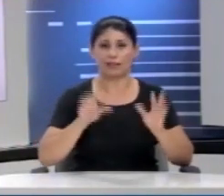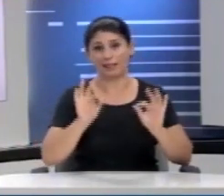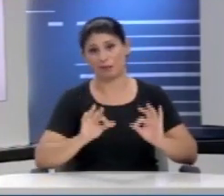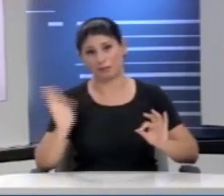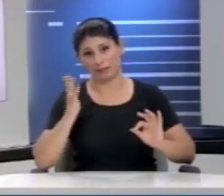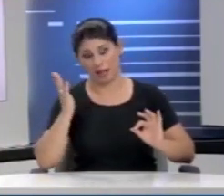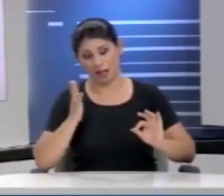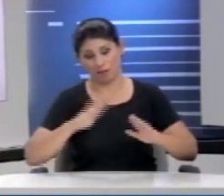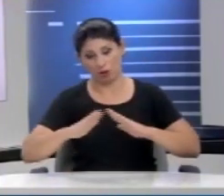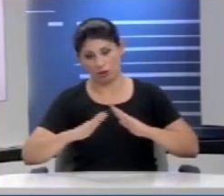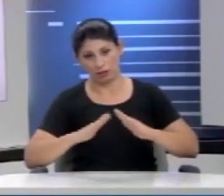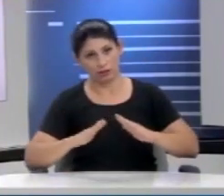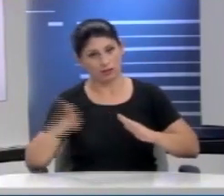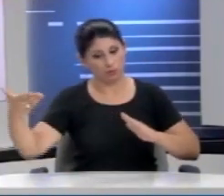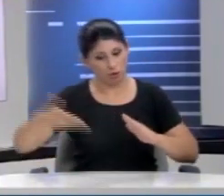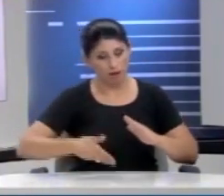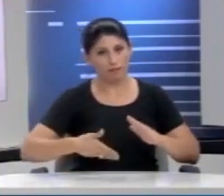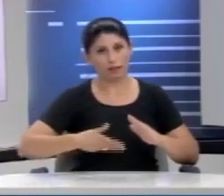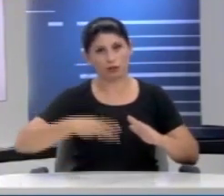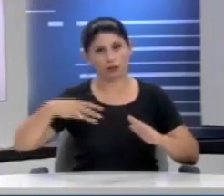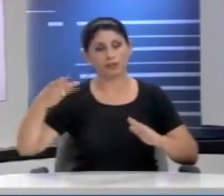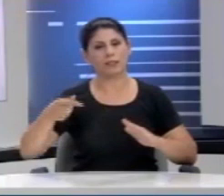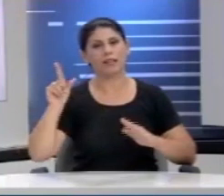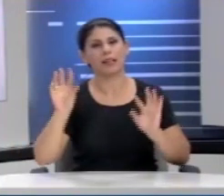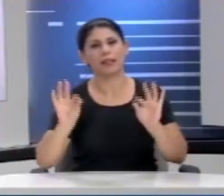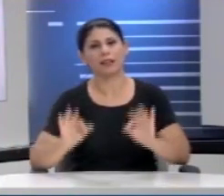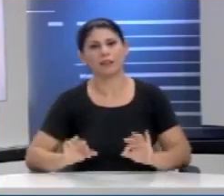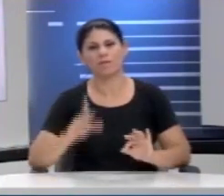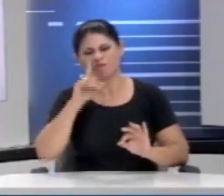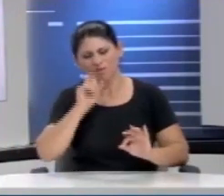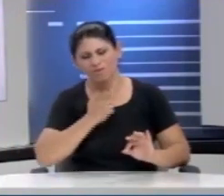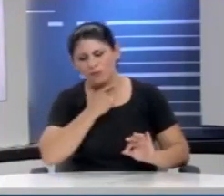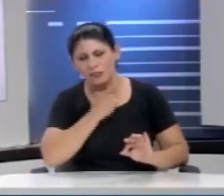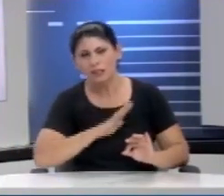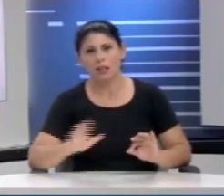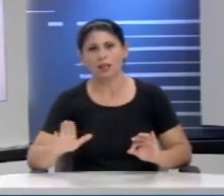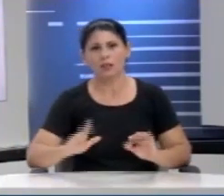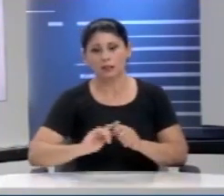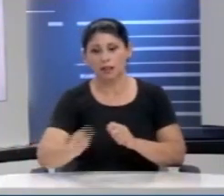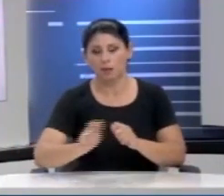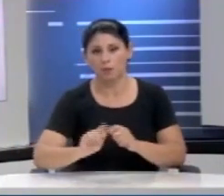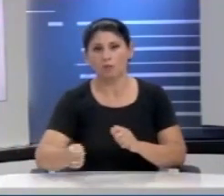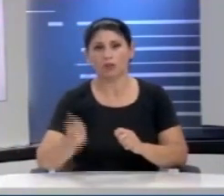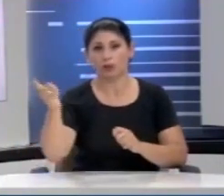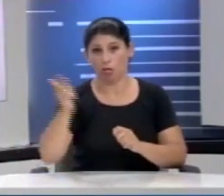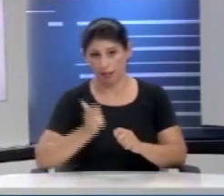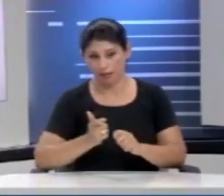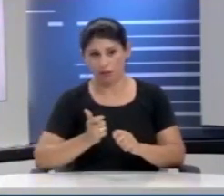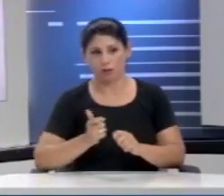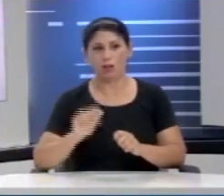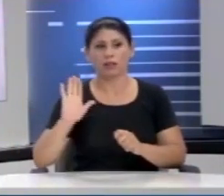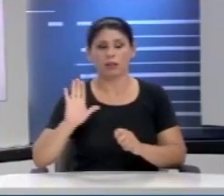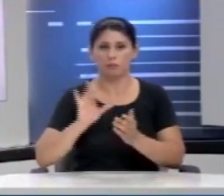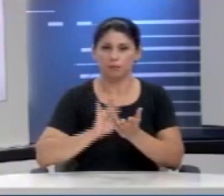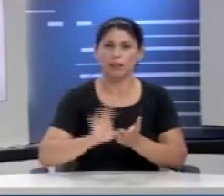τάχα προστασίας που έφερε ο ΣΥΡΙΖΑ είναι ρυθμίσεις που εξαναγκάζουν σε αποπληρωμή των δανείων για